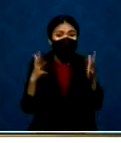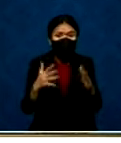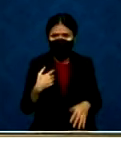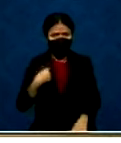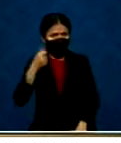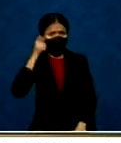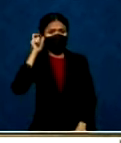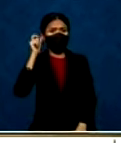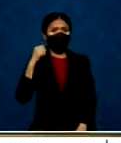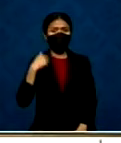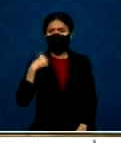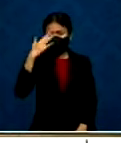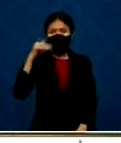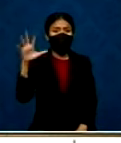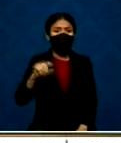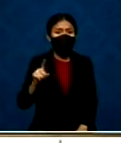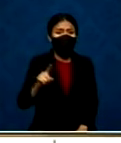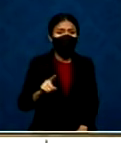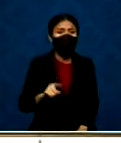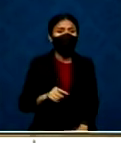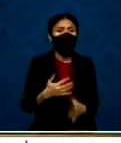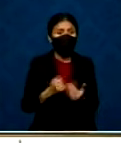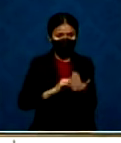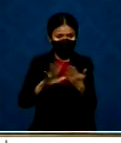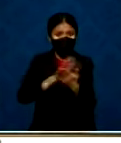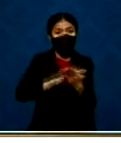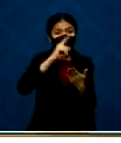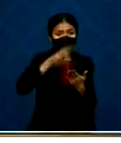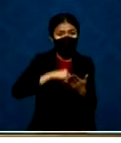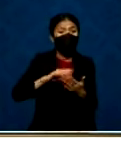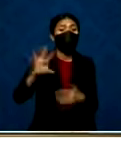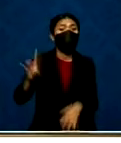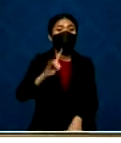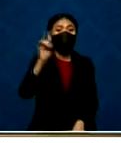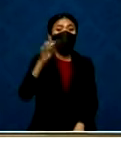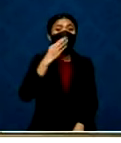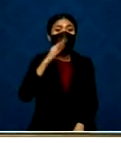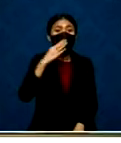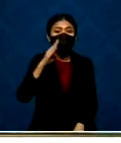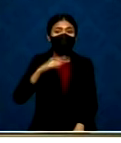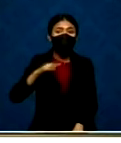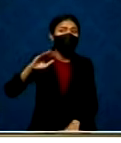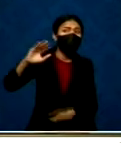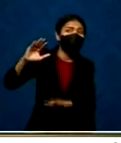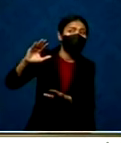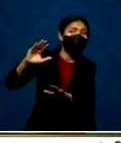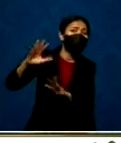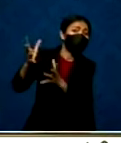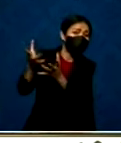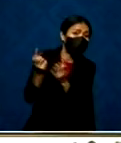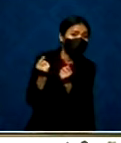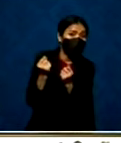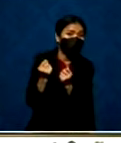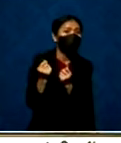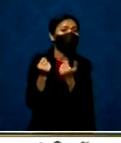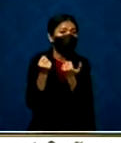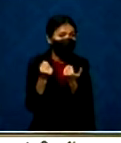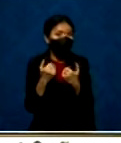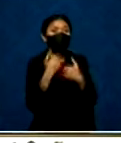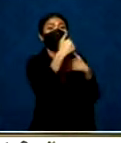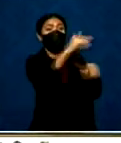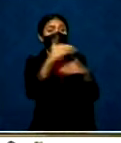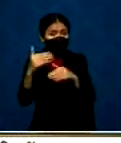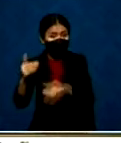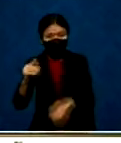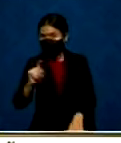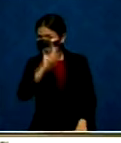ยเป็นหับของการนำเข้าสัตว์จากแอฟริกาและส่งต่อไปที่ประเทศอื่นหรือเปล่าเรื่องนี้เป็นคำถามที่เกิดขึ้นในปีที่แล้ว